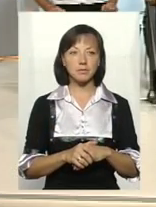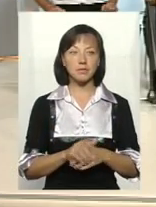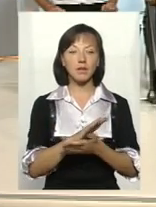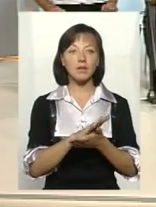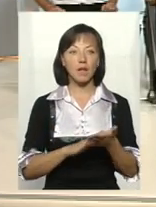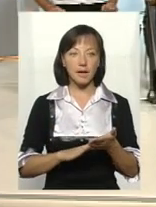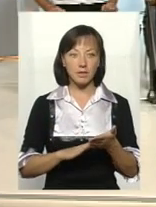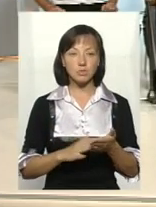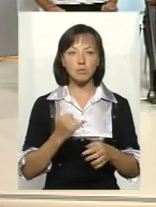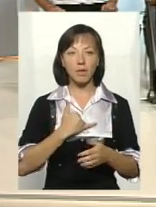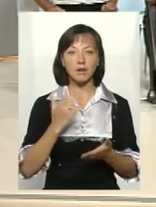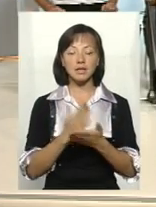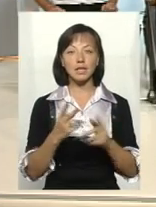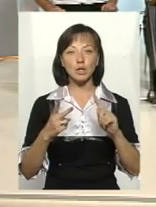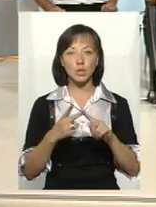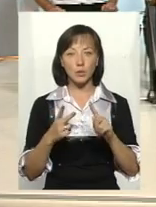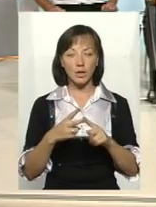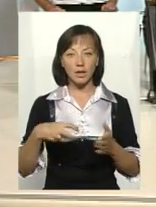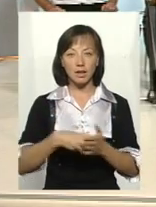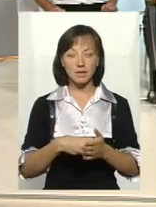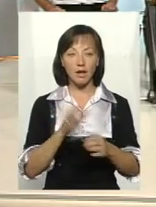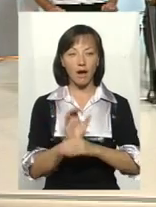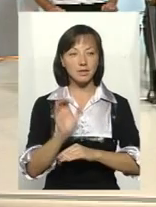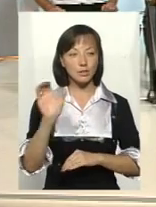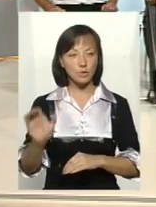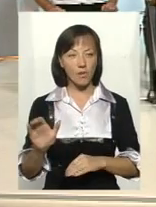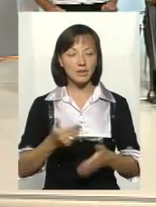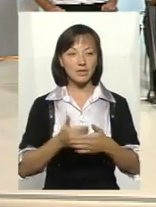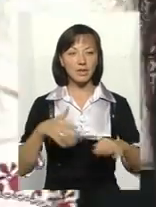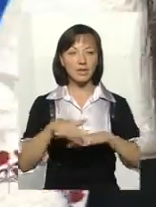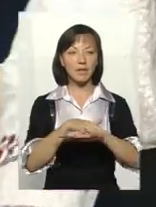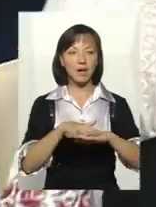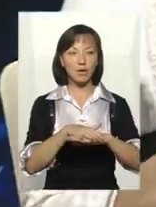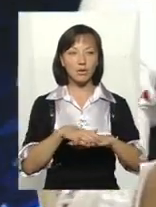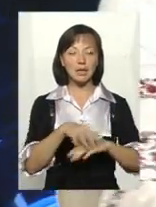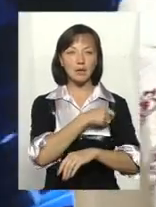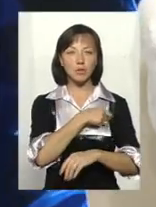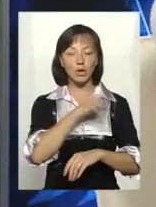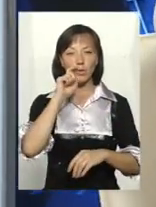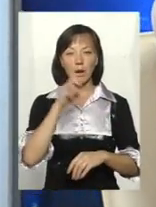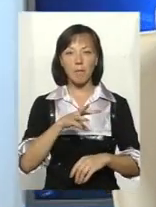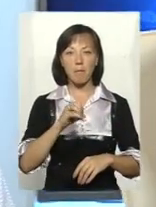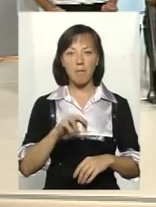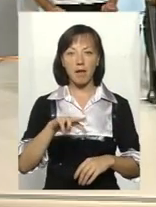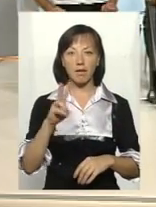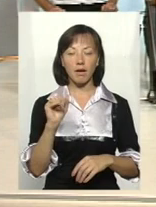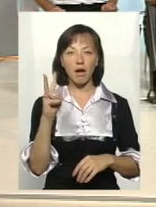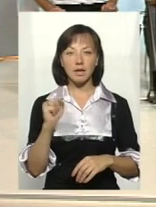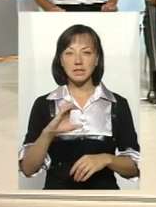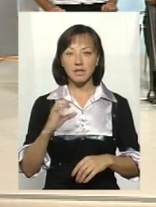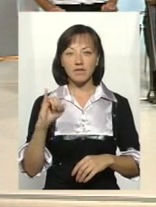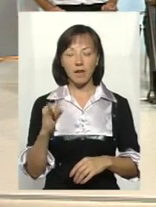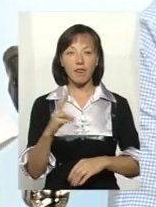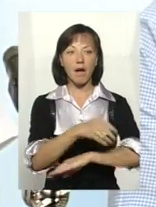Далі. У мене є другий лист, адресований від народного депутата України Мельника Сергія Івановича